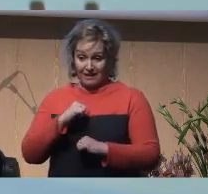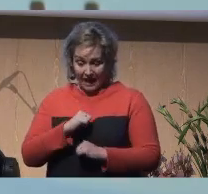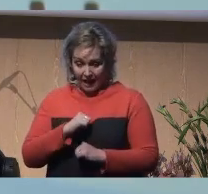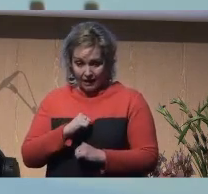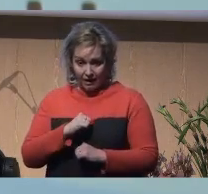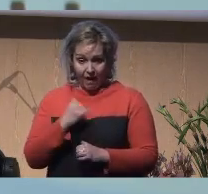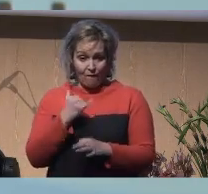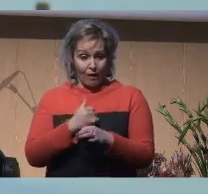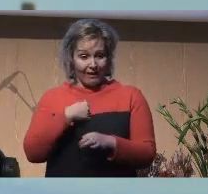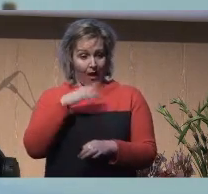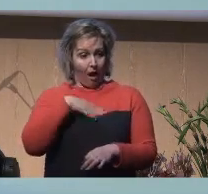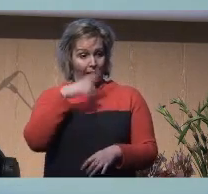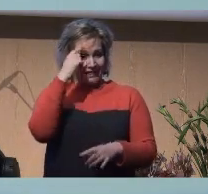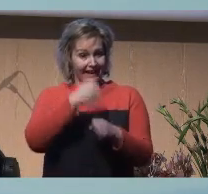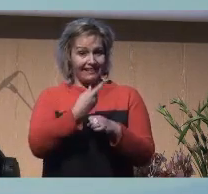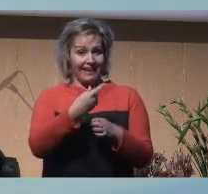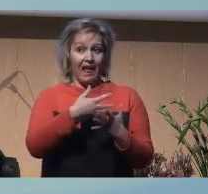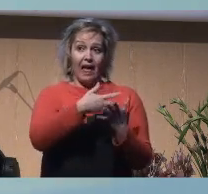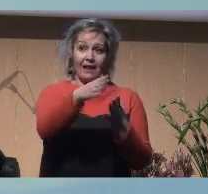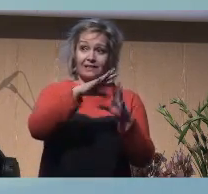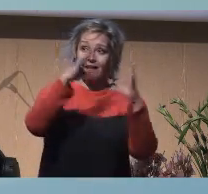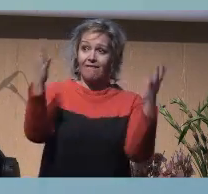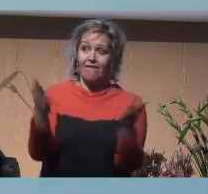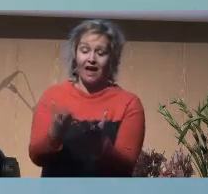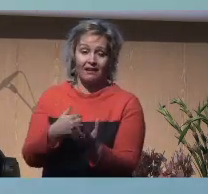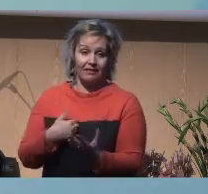meg, hvordan kan jeg ha tillit til resten av verden?